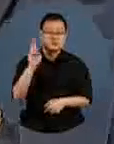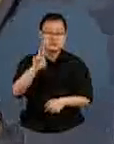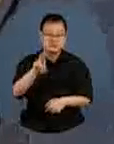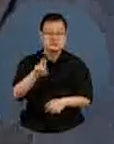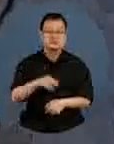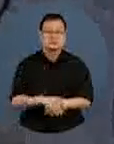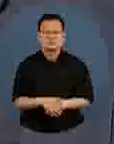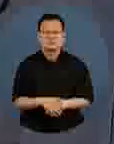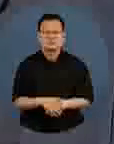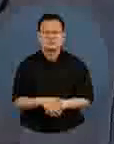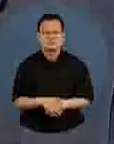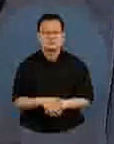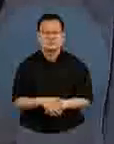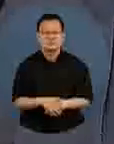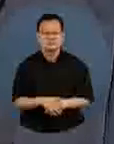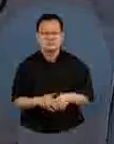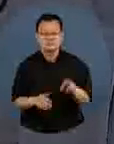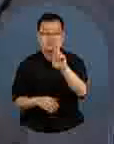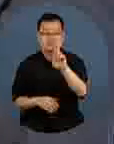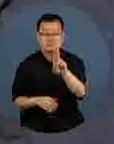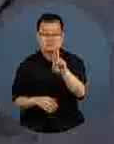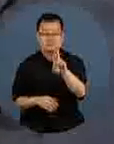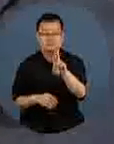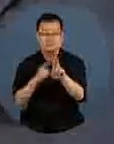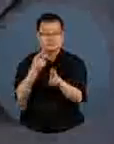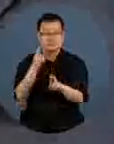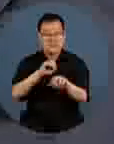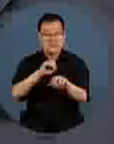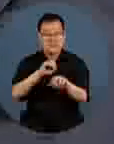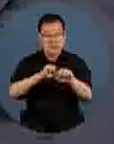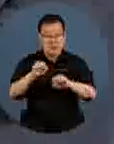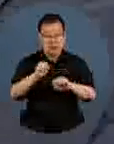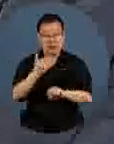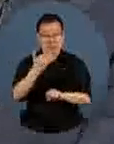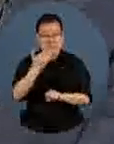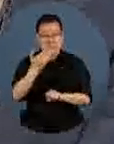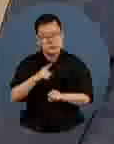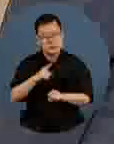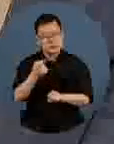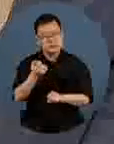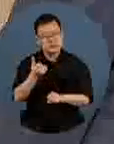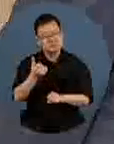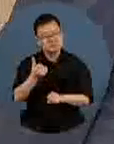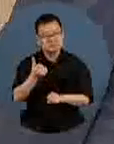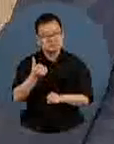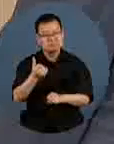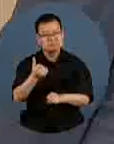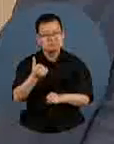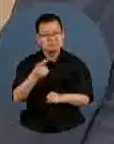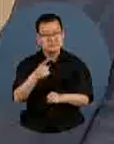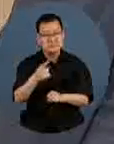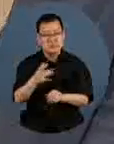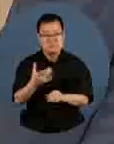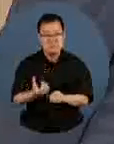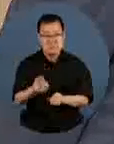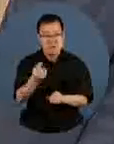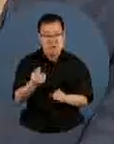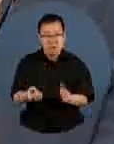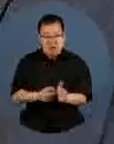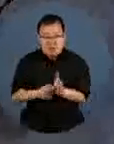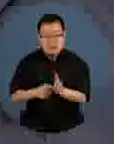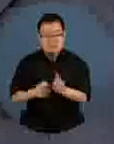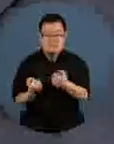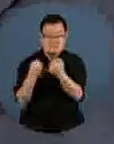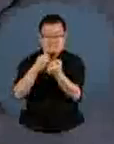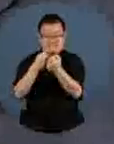붙였습니다. 네. 자, 그러니까 이곳을 붙여왔죠. 네. 이게 움직일 수도 있겠습니다만 이거 약간 지켜두면 막 급전이 되기 때문에 네. 네,